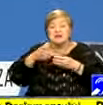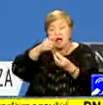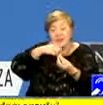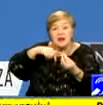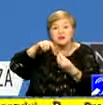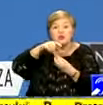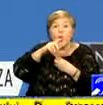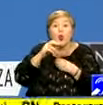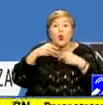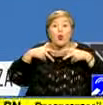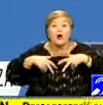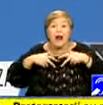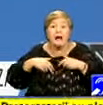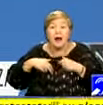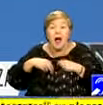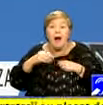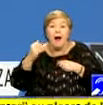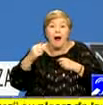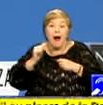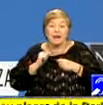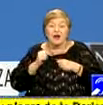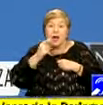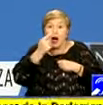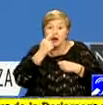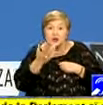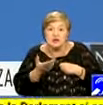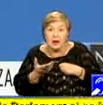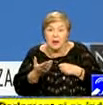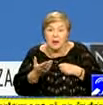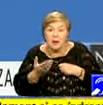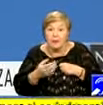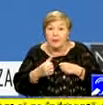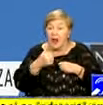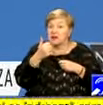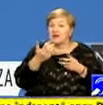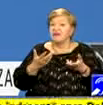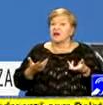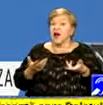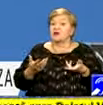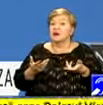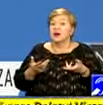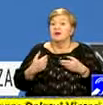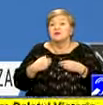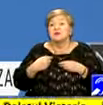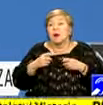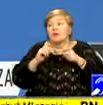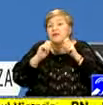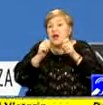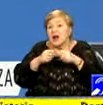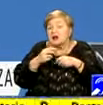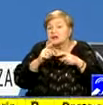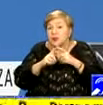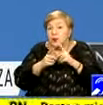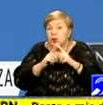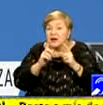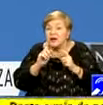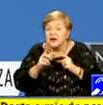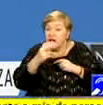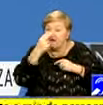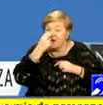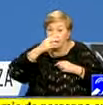forțelor armate ruse. În ciuda acestor declarații politice, vedem zi de zi